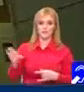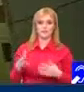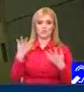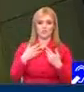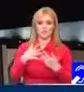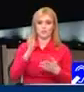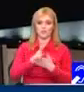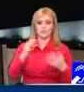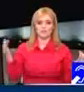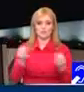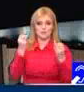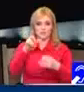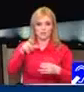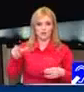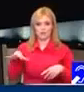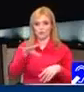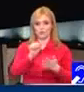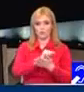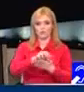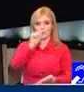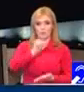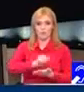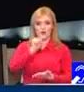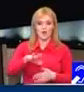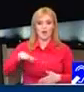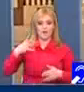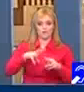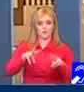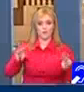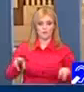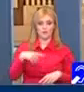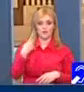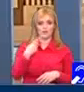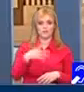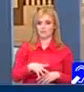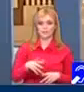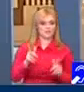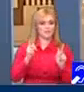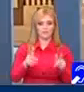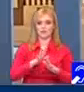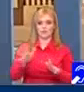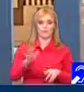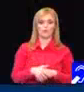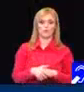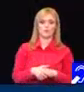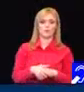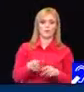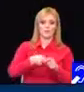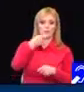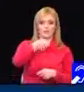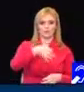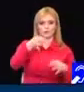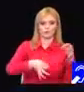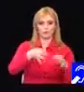în interesul publicului ca documentele să fie publicate, dar fostul premier Kevin Rudd a declanșat o acțiune în justiție împotriva postului TV